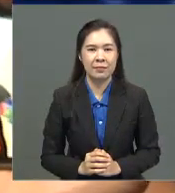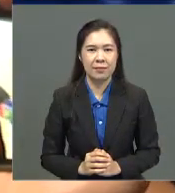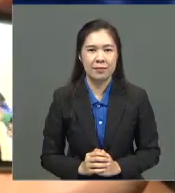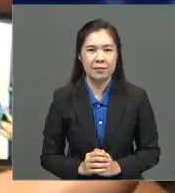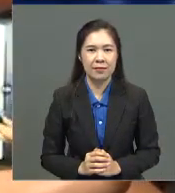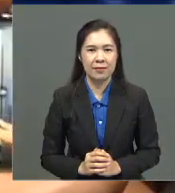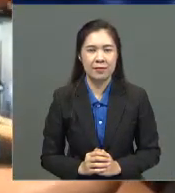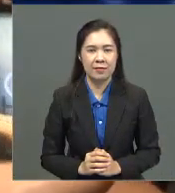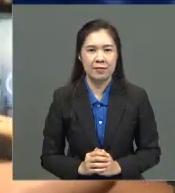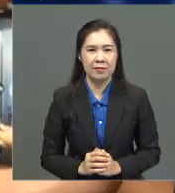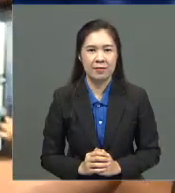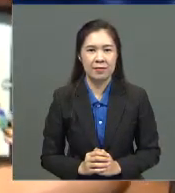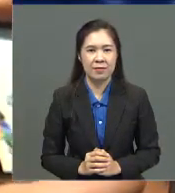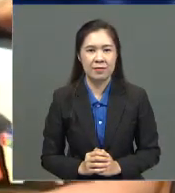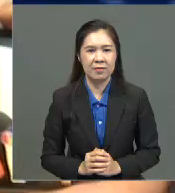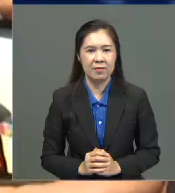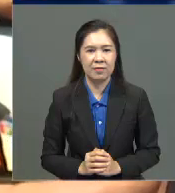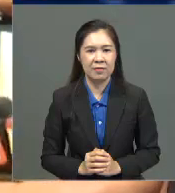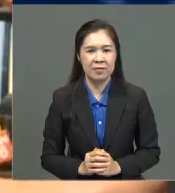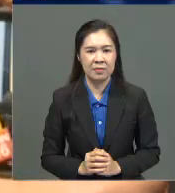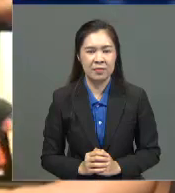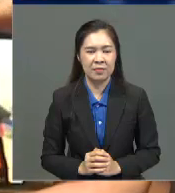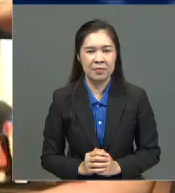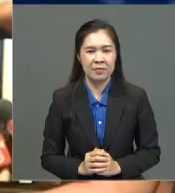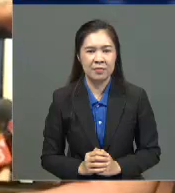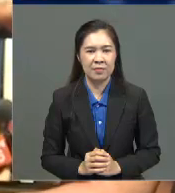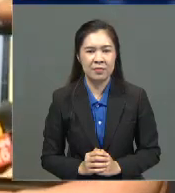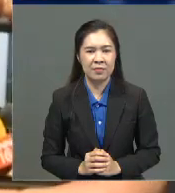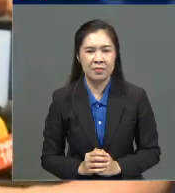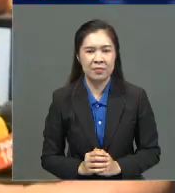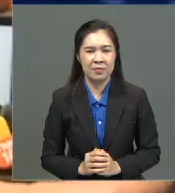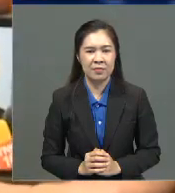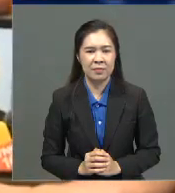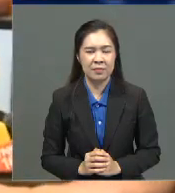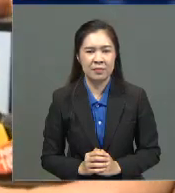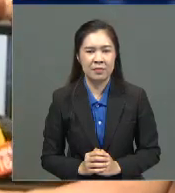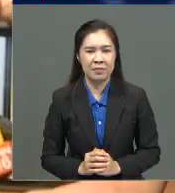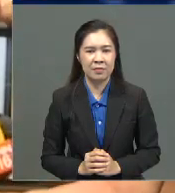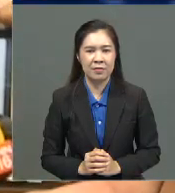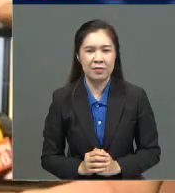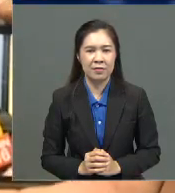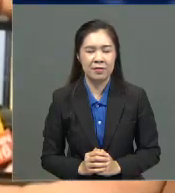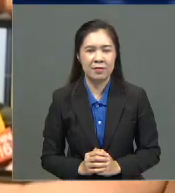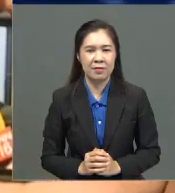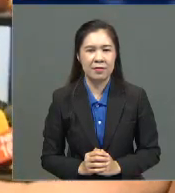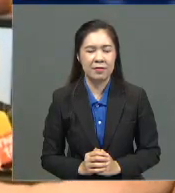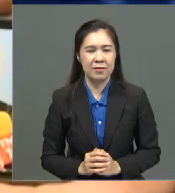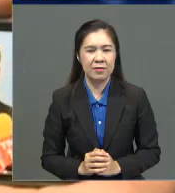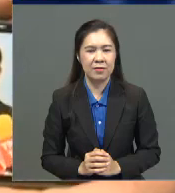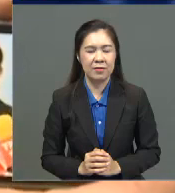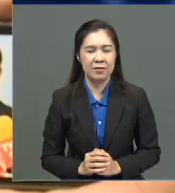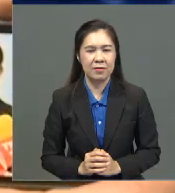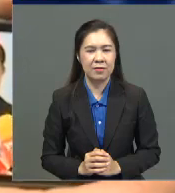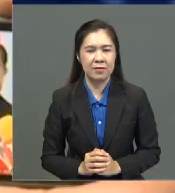และฝ่ายค้านเลือกเป็นฝ่ายรัฐบาลเมื่อวันนี้ครับนวดน้ำมันของพระใจปัดก็เห็นว่าควรตัดอำนาจที่น่าจะไปตัวส.ว.